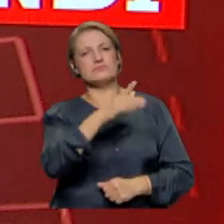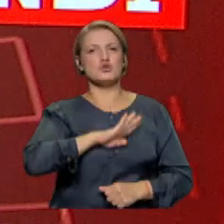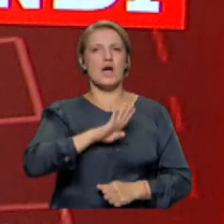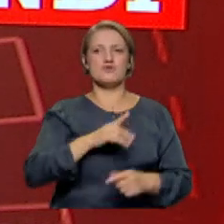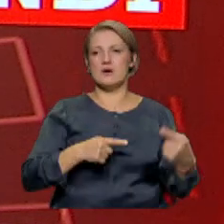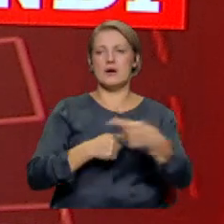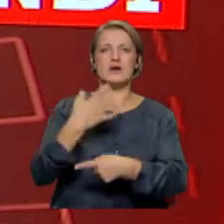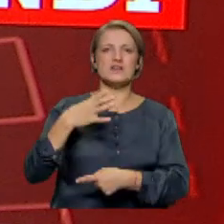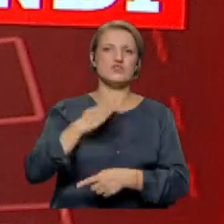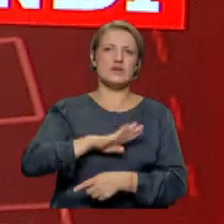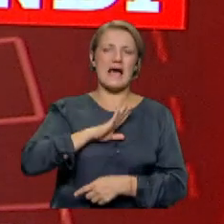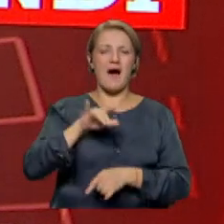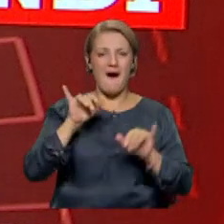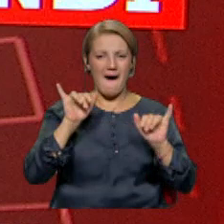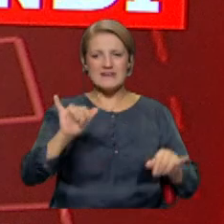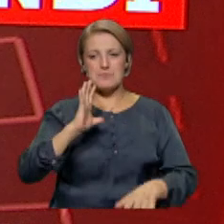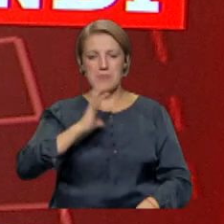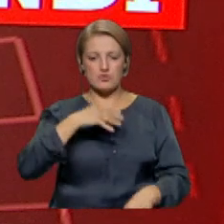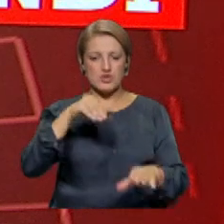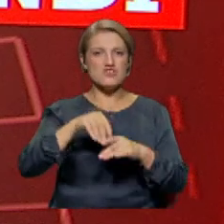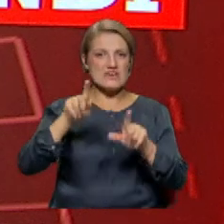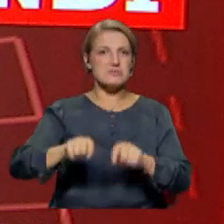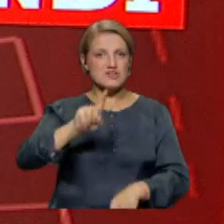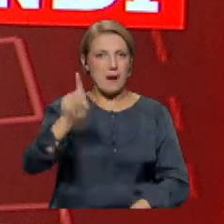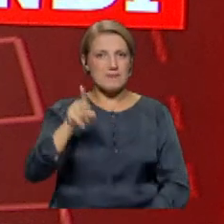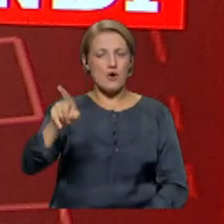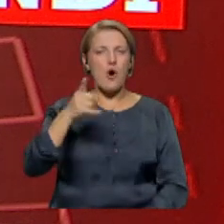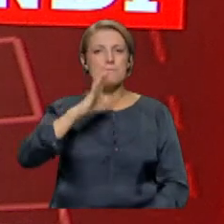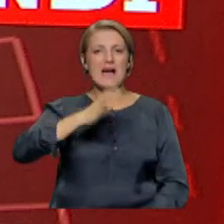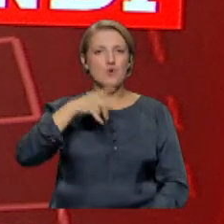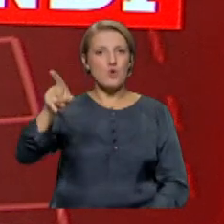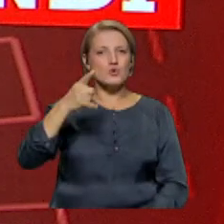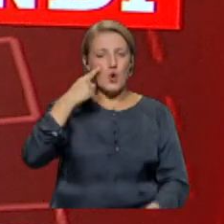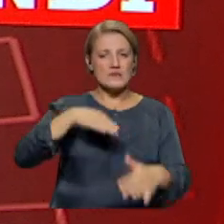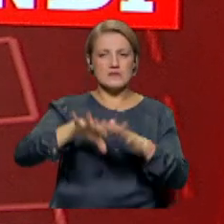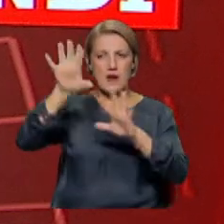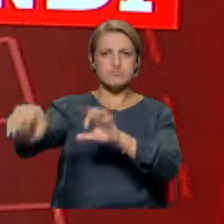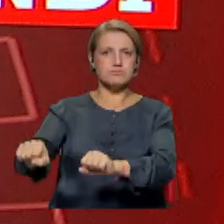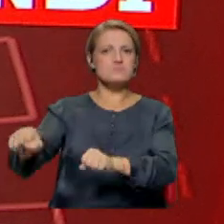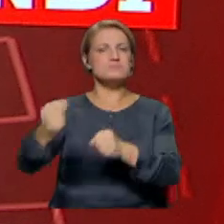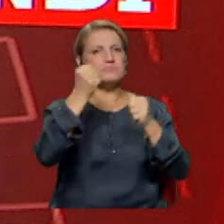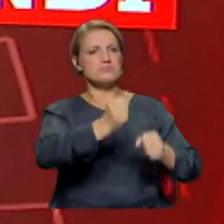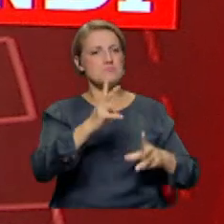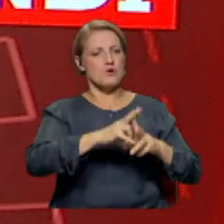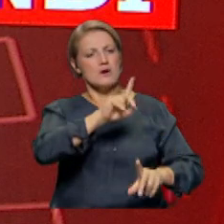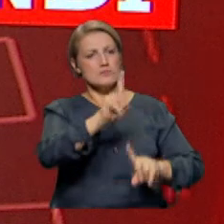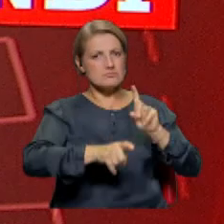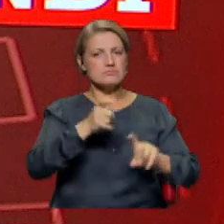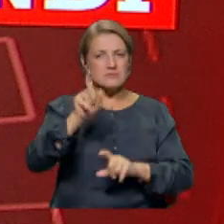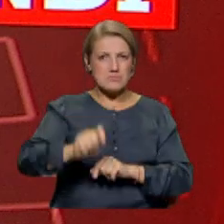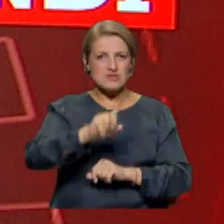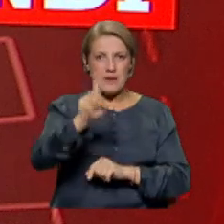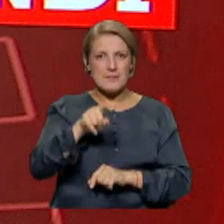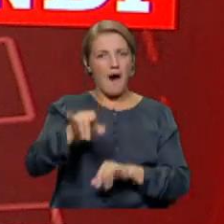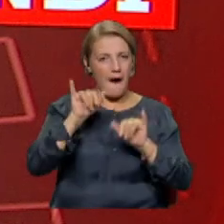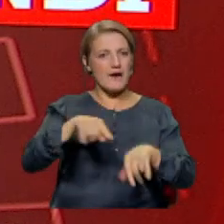olmuş. Acaba aynısı patron içinde yapılacak mı? O patron gözaltına alınacak mı? Sorgulandıktan sonra serbest bırakılacak mı? Nasıl